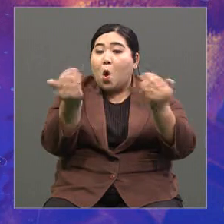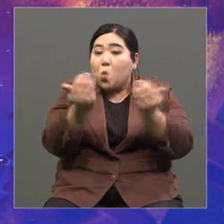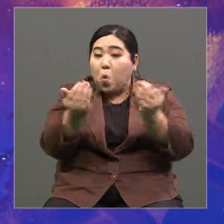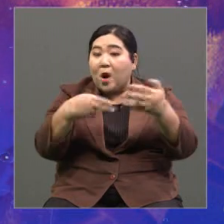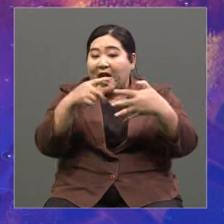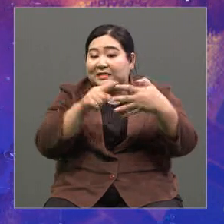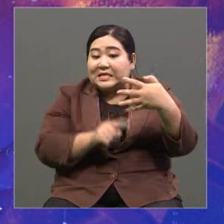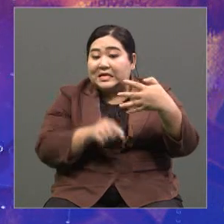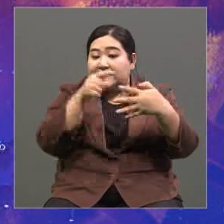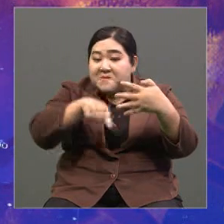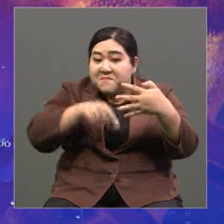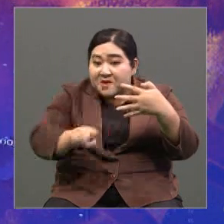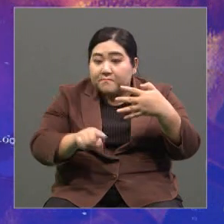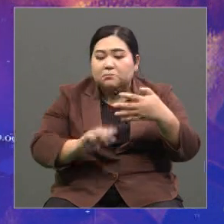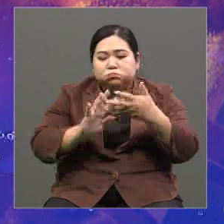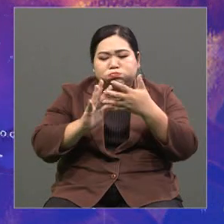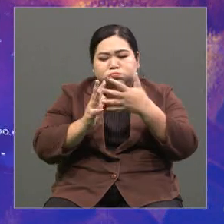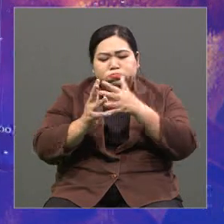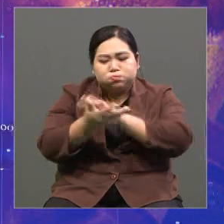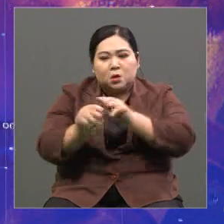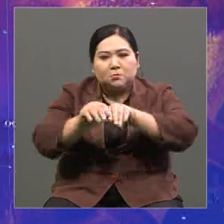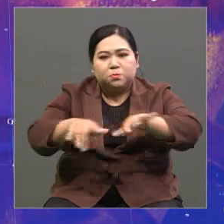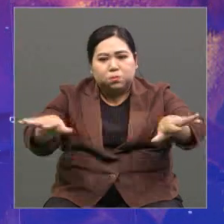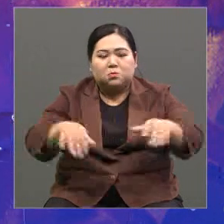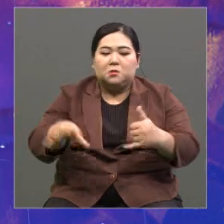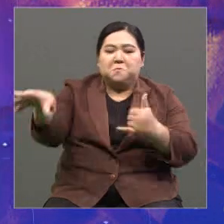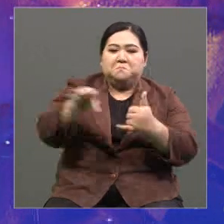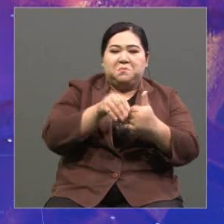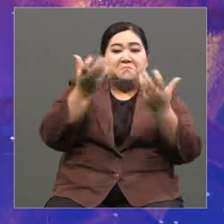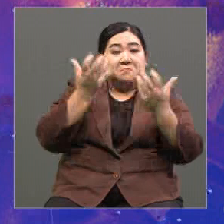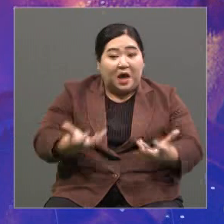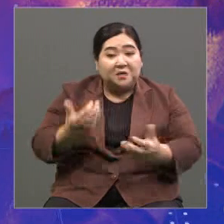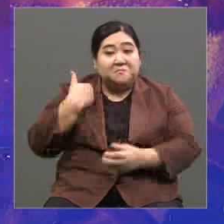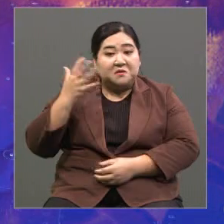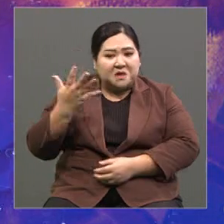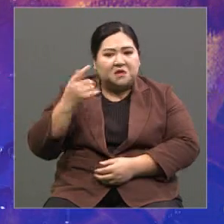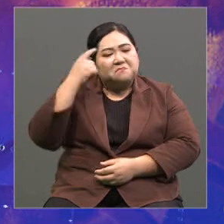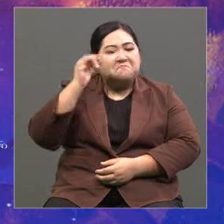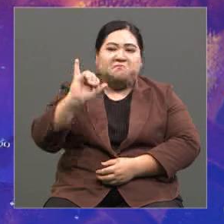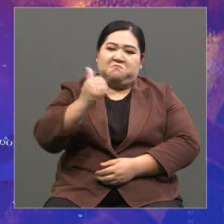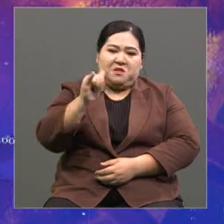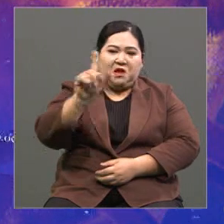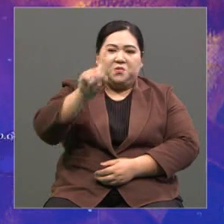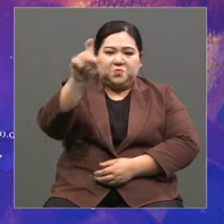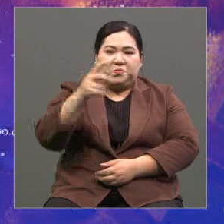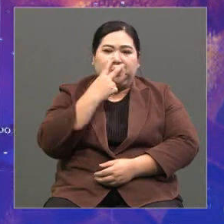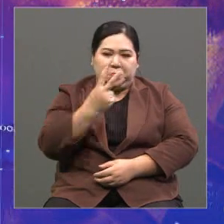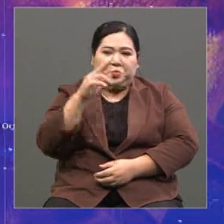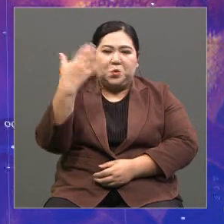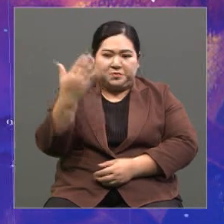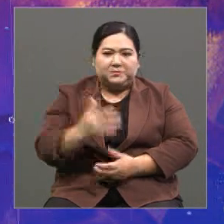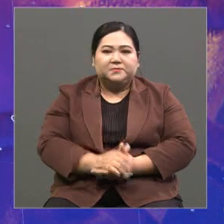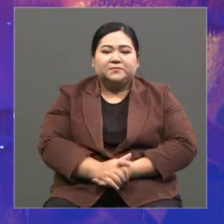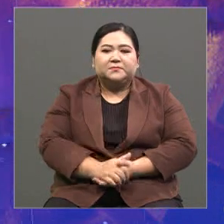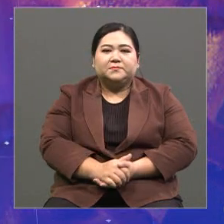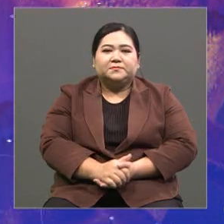xbb.1.16ก็จะกลายพันธุ์ก่อให้เกิดอาการติดเชื้อรุนแรงหรือไม่อันนี้ยังคงต้องเฝ้าติดตามกันต่อครับทั้ง